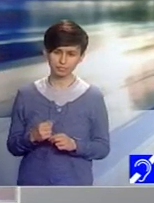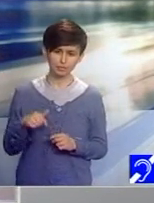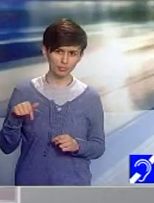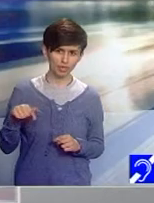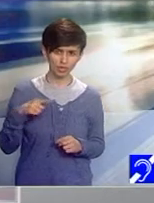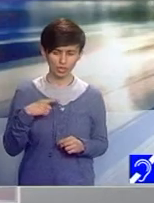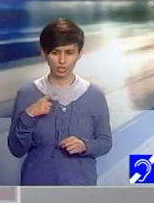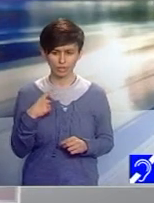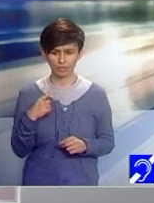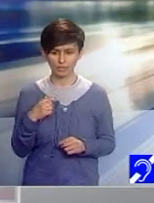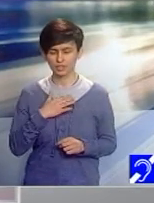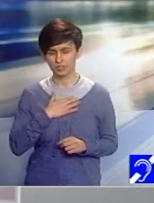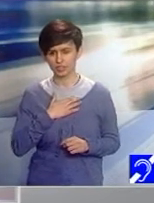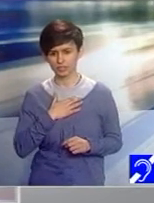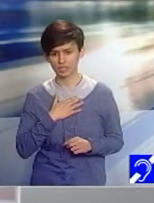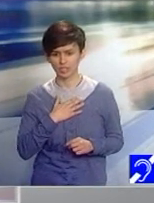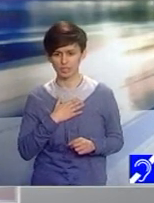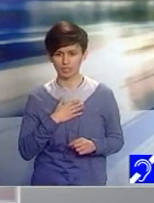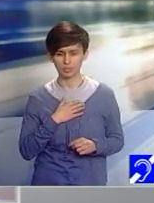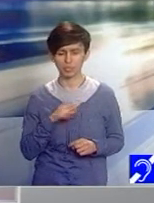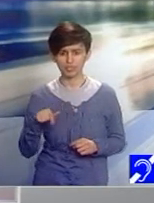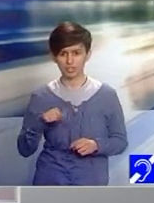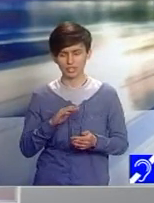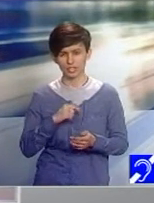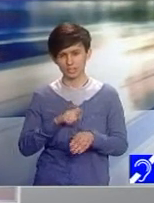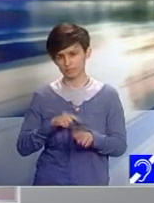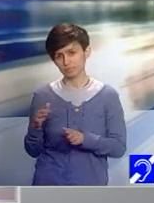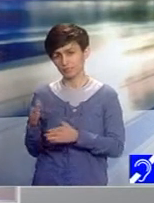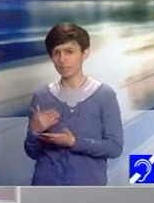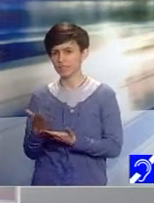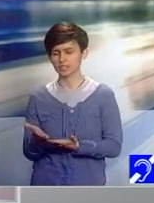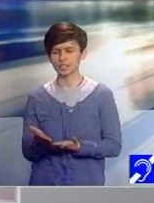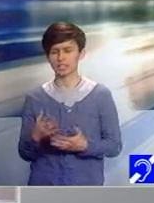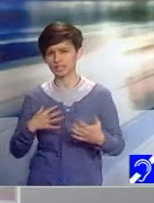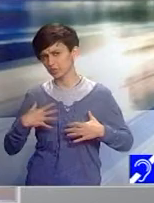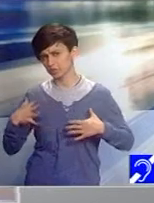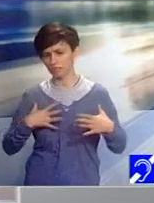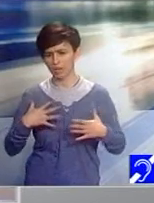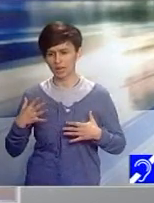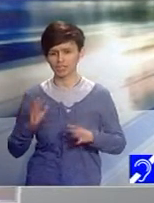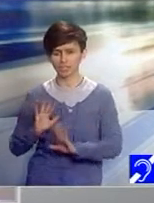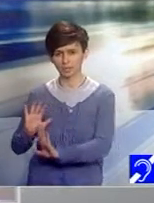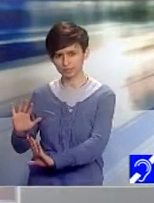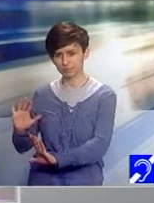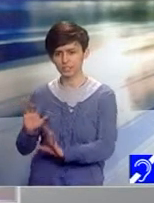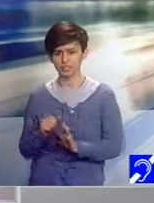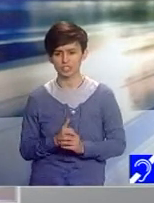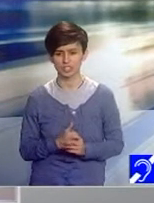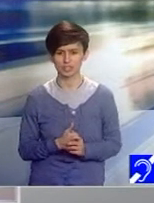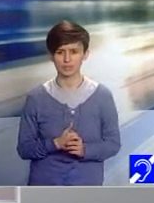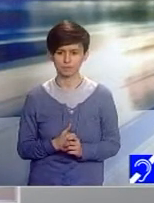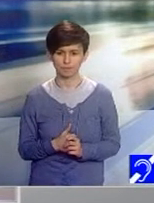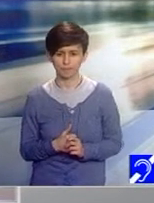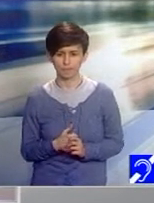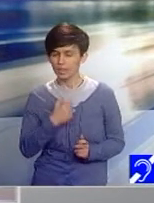să avem acest moment dedicat unei arte puțin neglijate până nu de mult. Acum nu mai pot spune, pentru